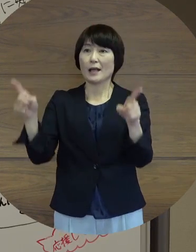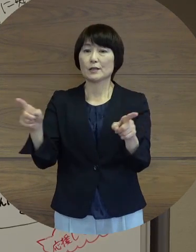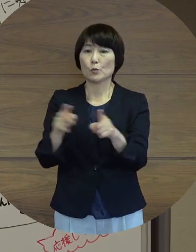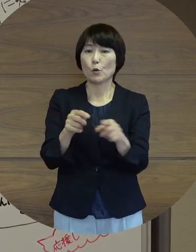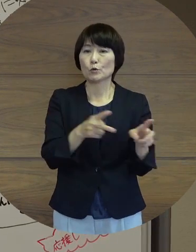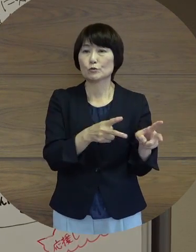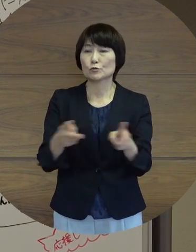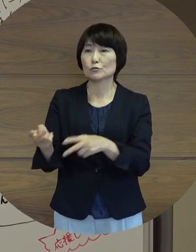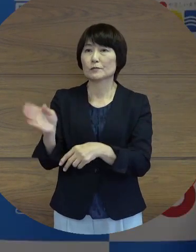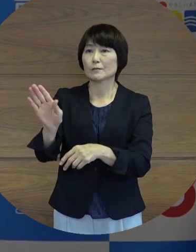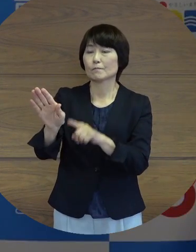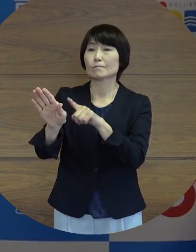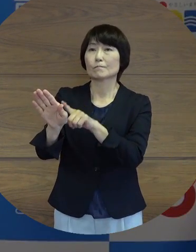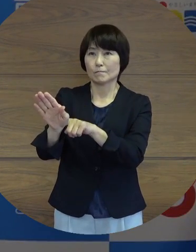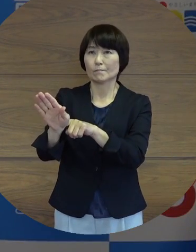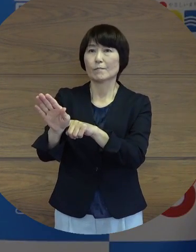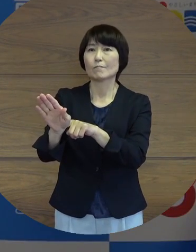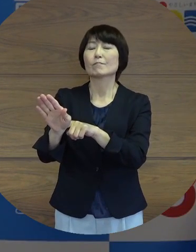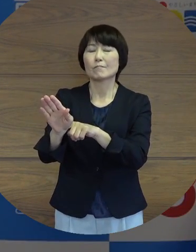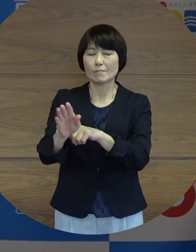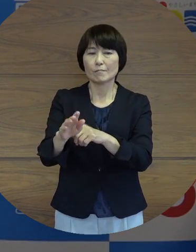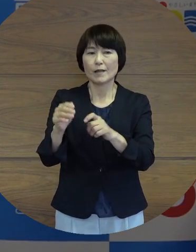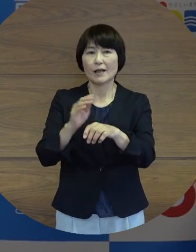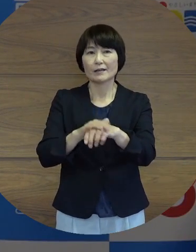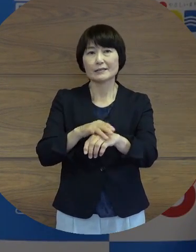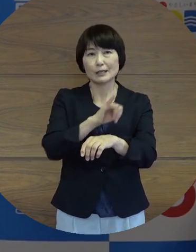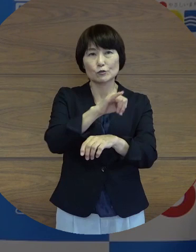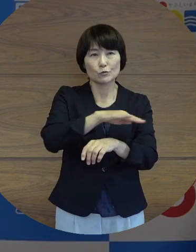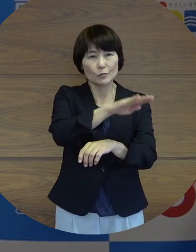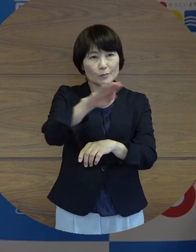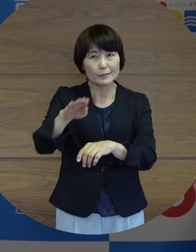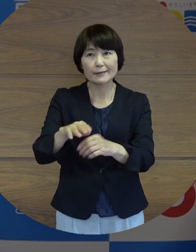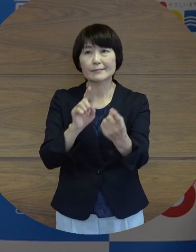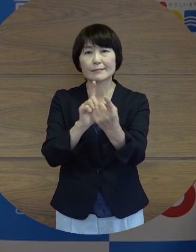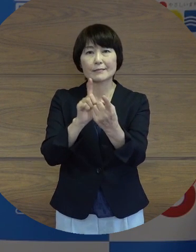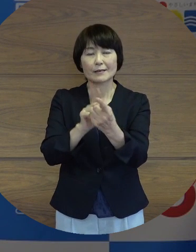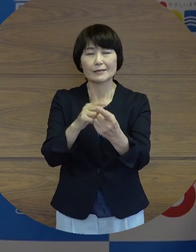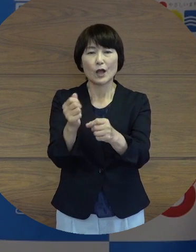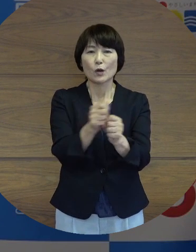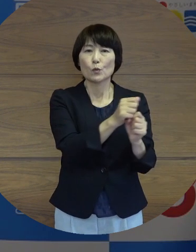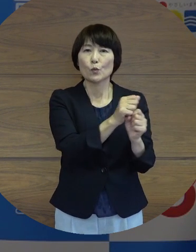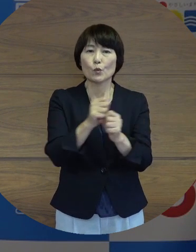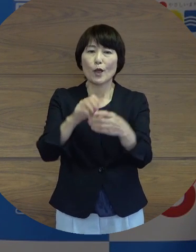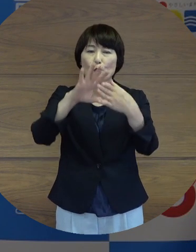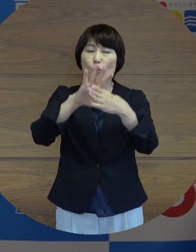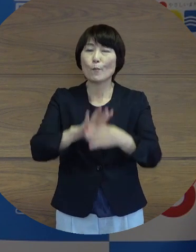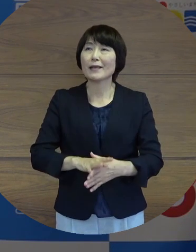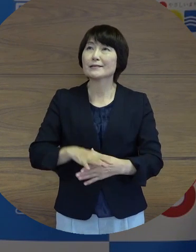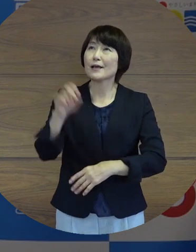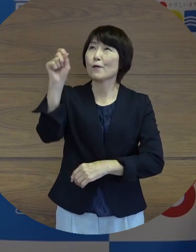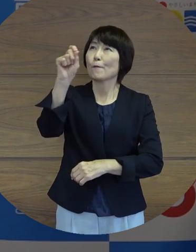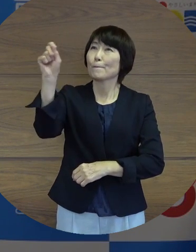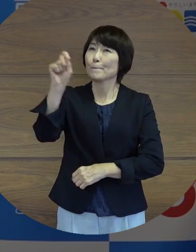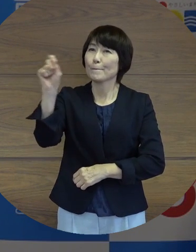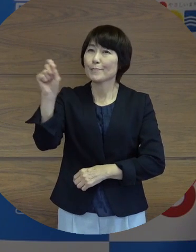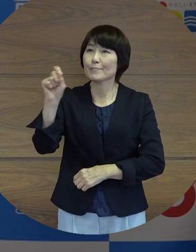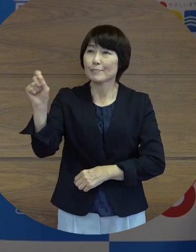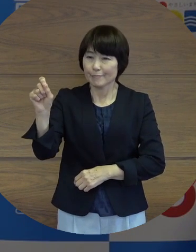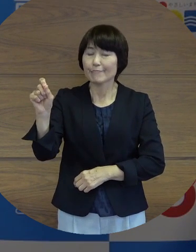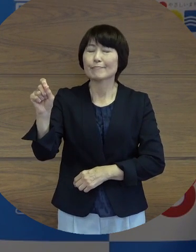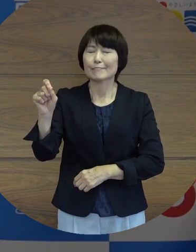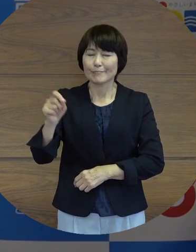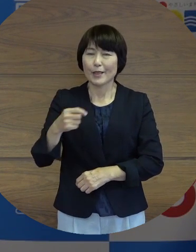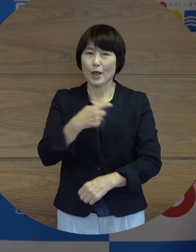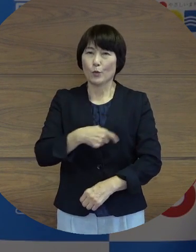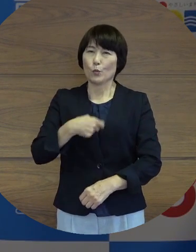、選手への応援メッセージを書いていただいたんですけれども、本当にたくさんの方々から熱いメッセージを